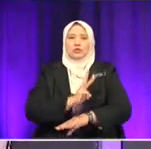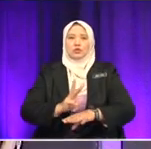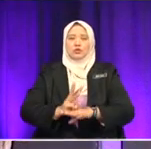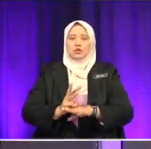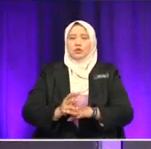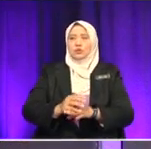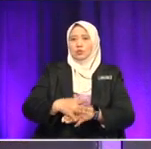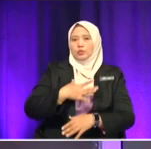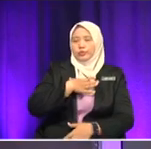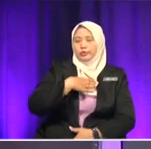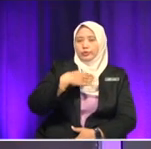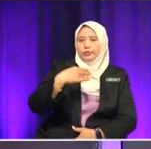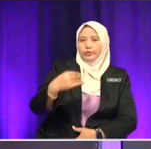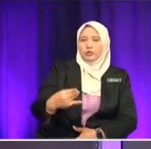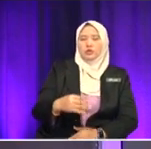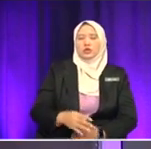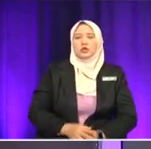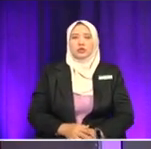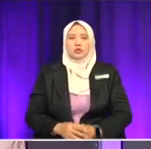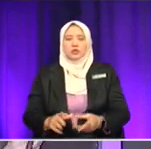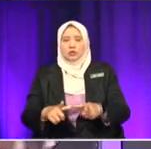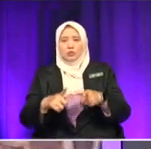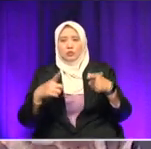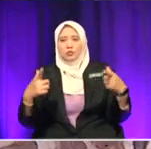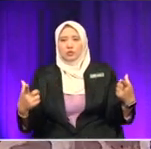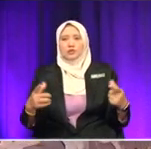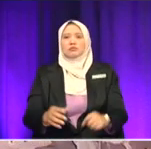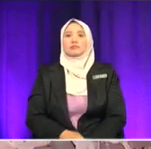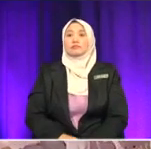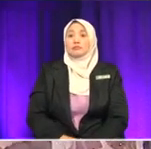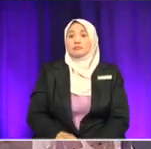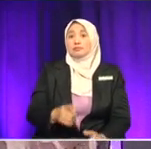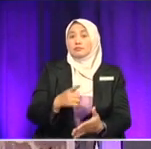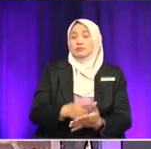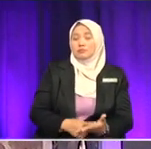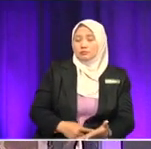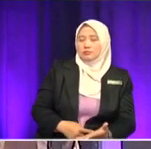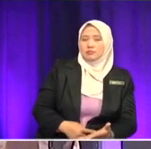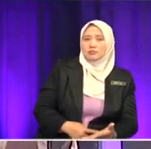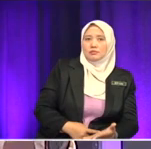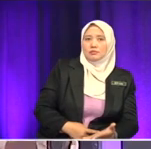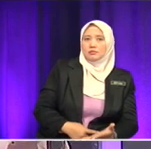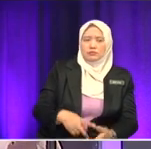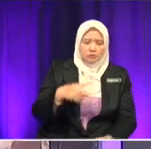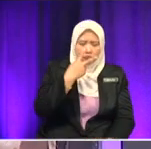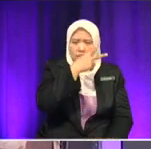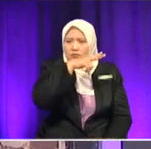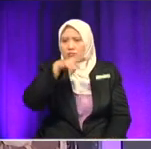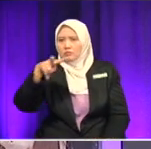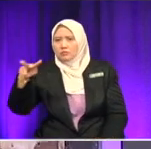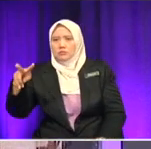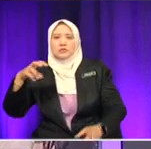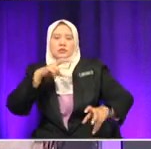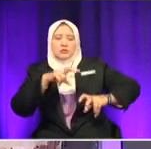soalan. Nyatakan satu pemerhatian bagi eksperimen ini. Tadi Ifan sini dah cakap, okey, kawasan